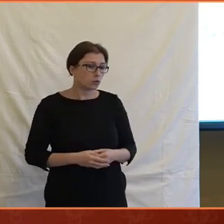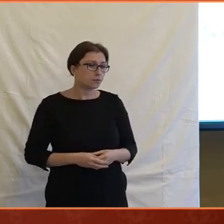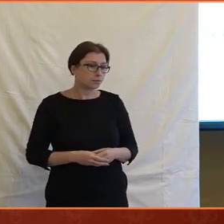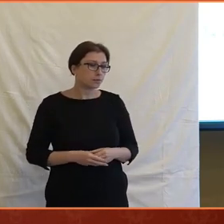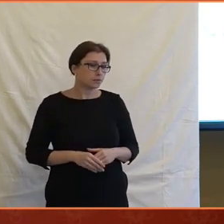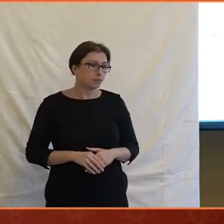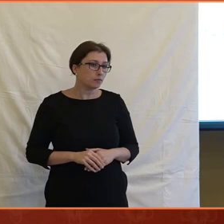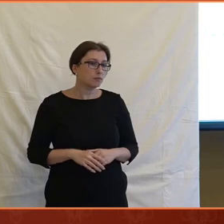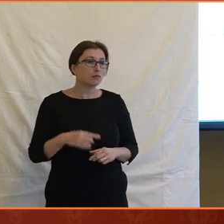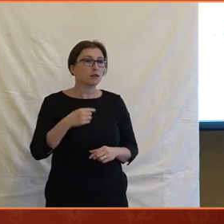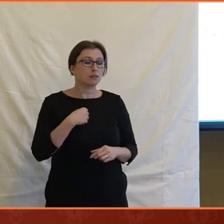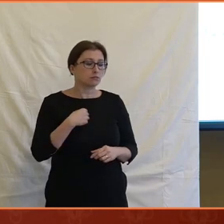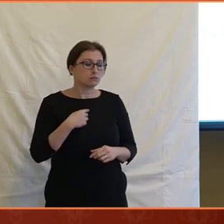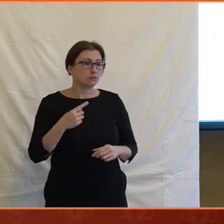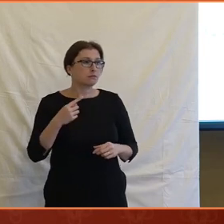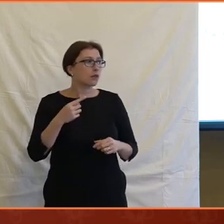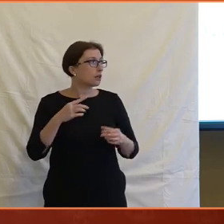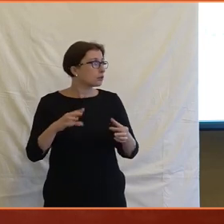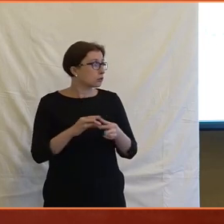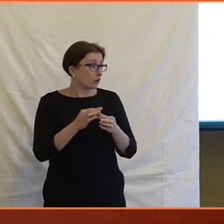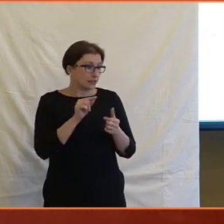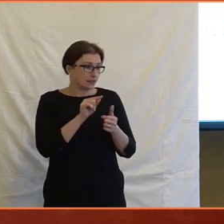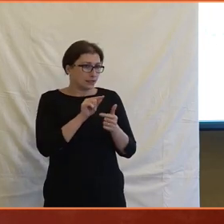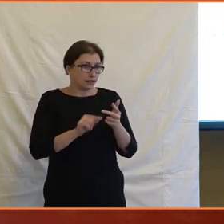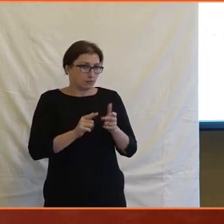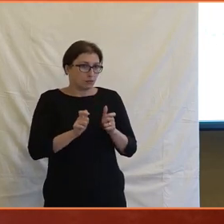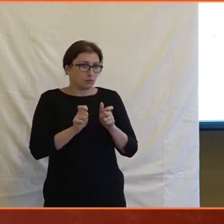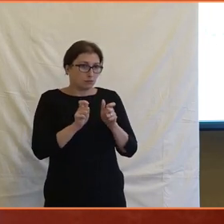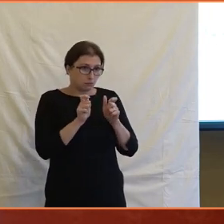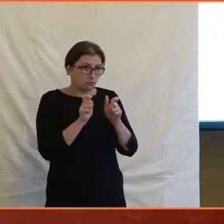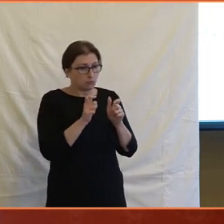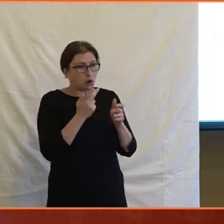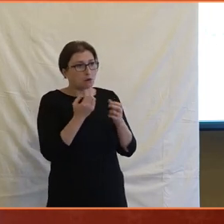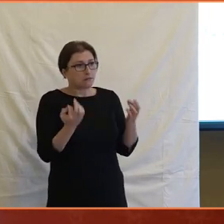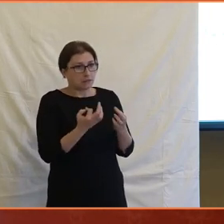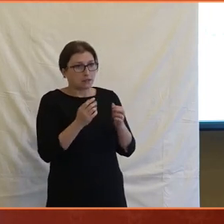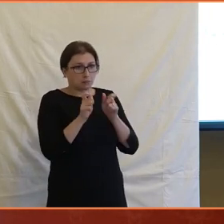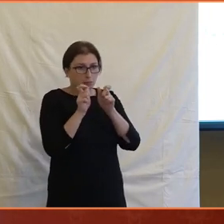A to jsem teda říkal, ty věci, co to podle mě blokujou.